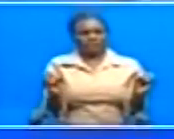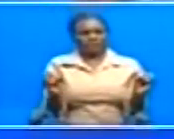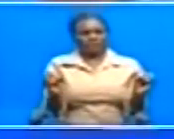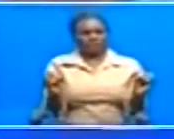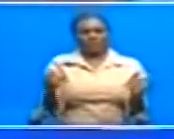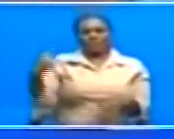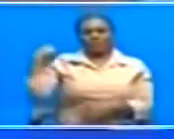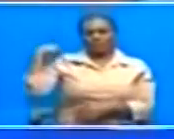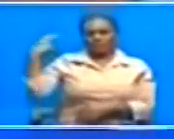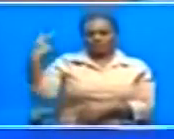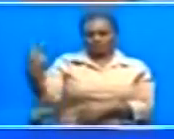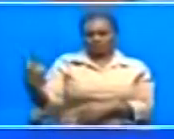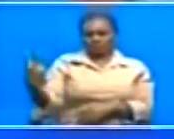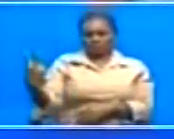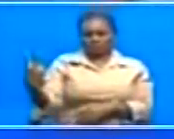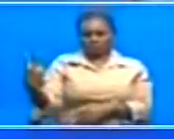Number two, my lord,